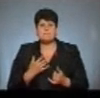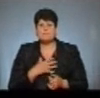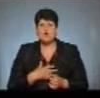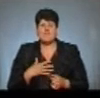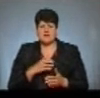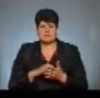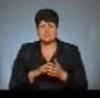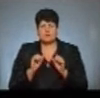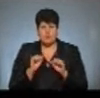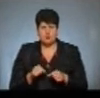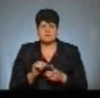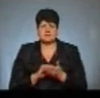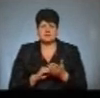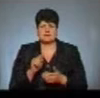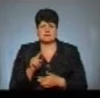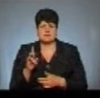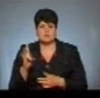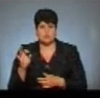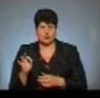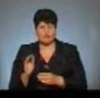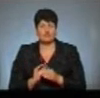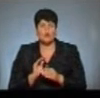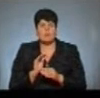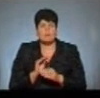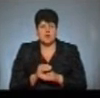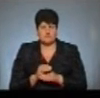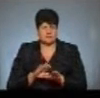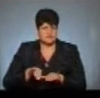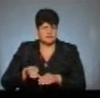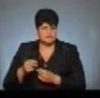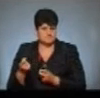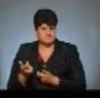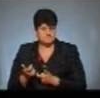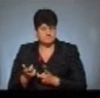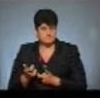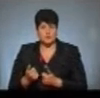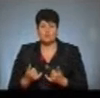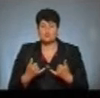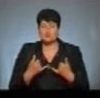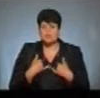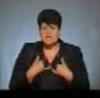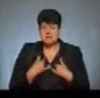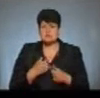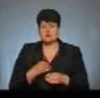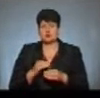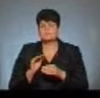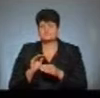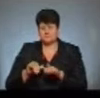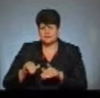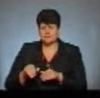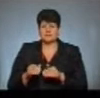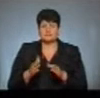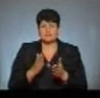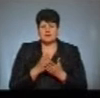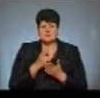причин можна скласти ЗНО у додатковій сесії? В нас додаткова сесія передбачена